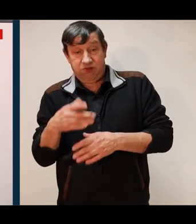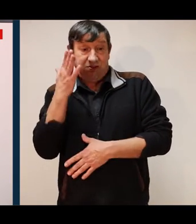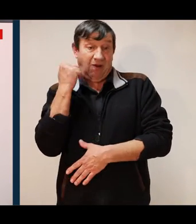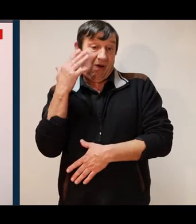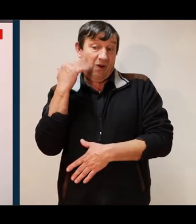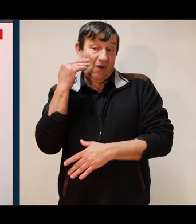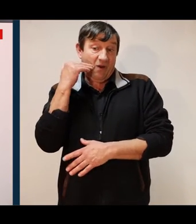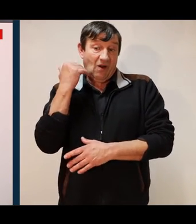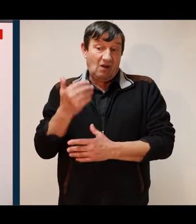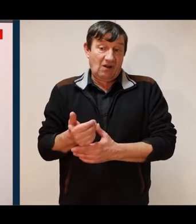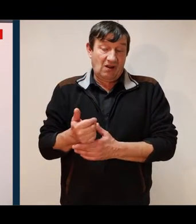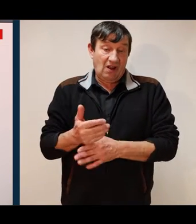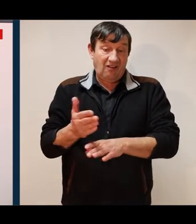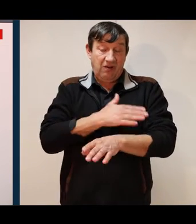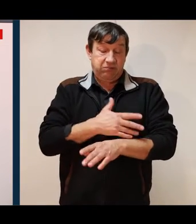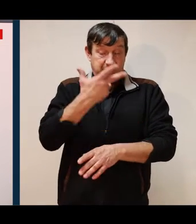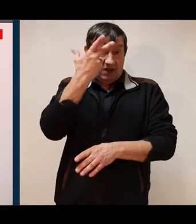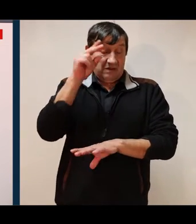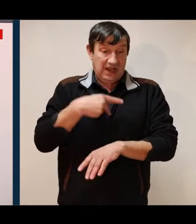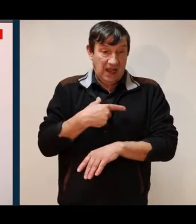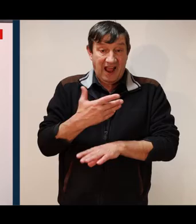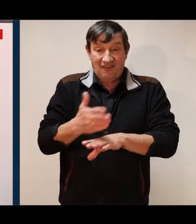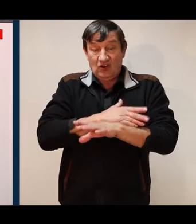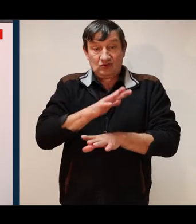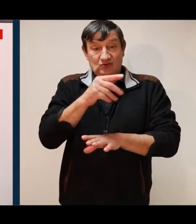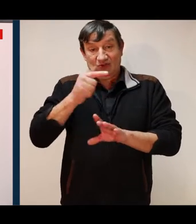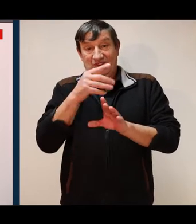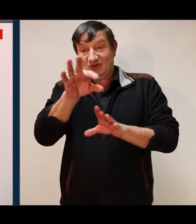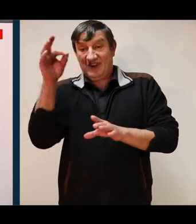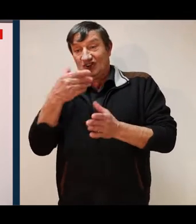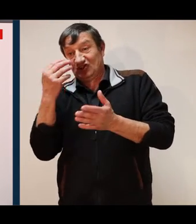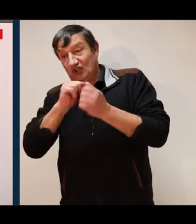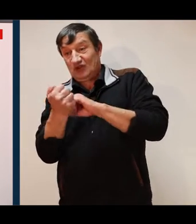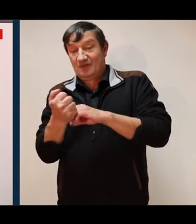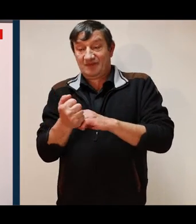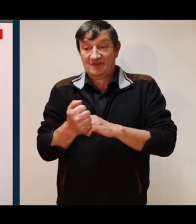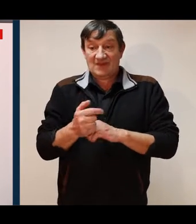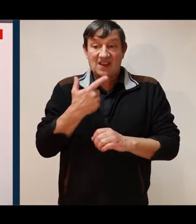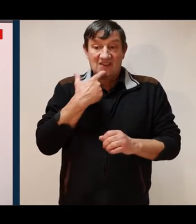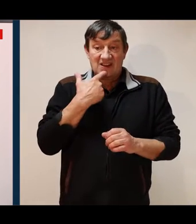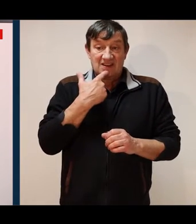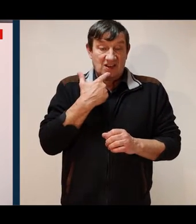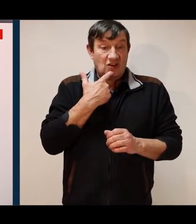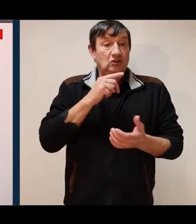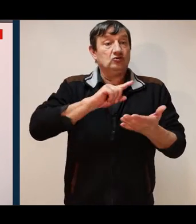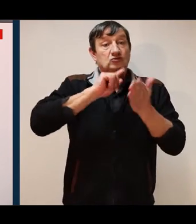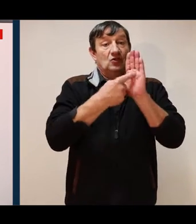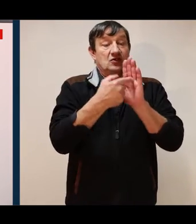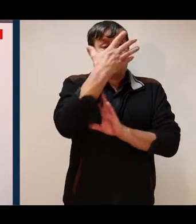d'ennui avant d'avoir réalisé que j'aurais pu faire un deuxième choix. Alors qu'est-ce qui se passe quand je fais une transition